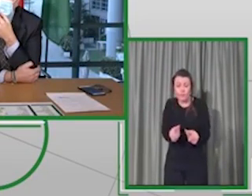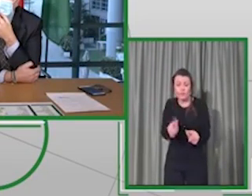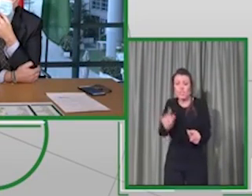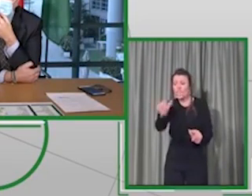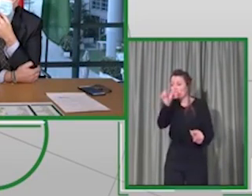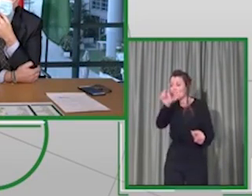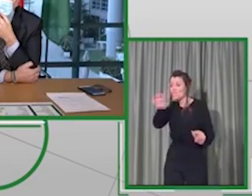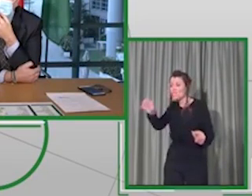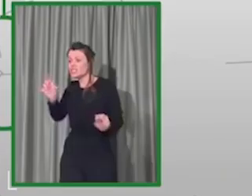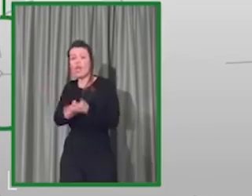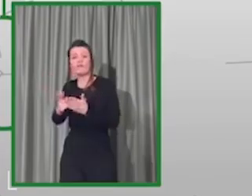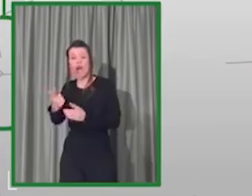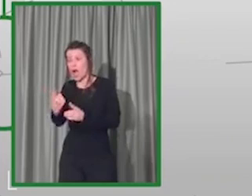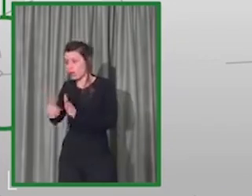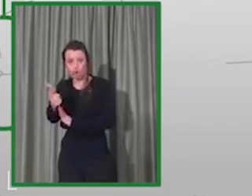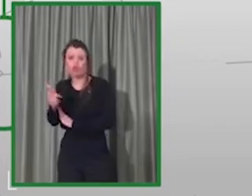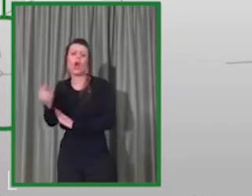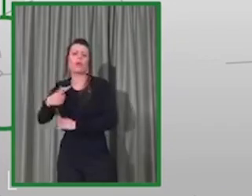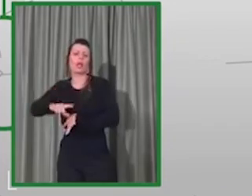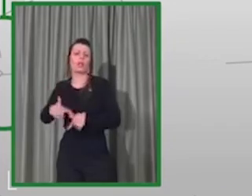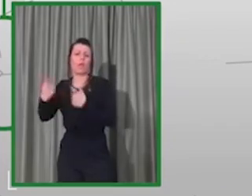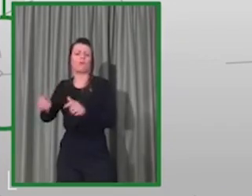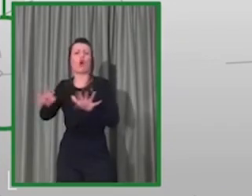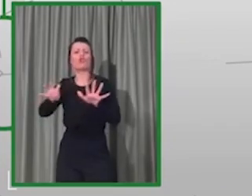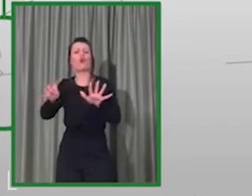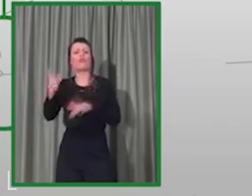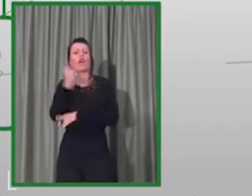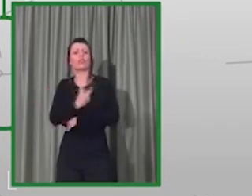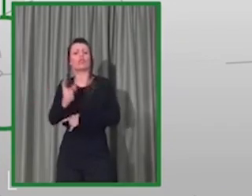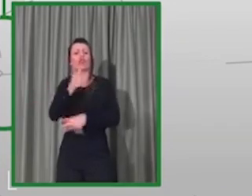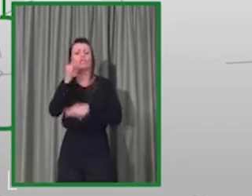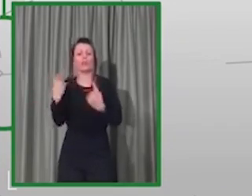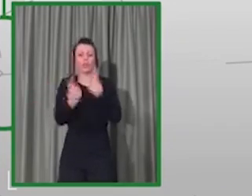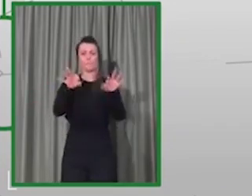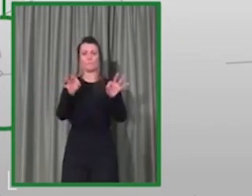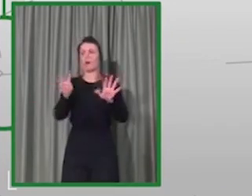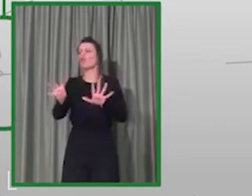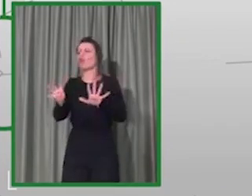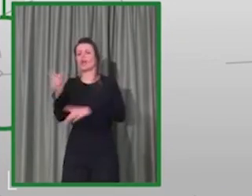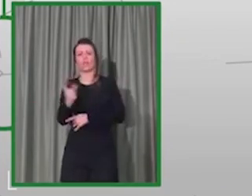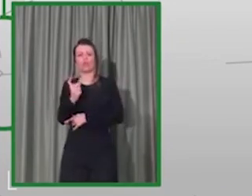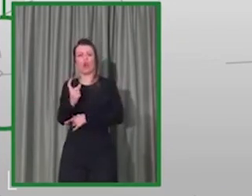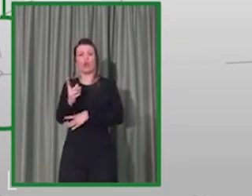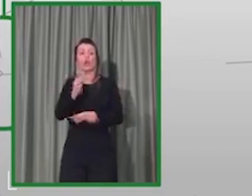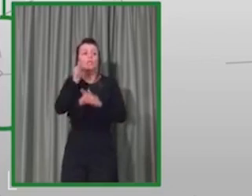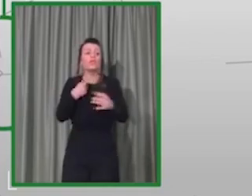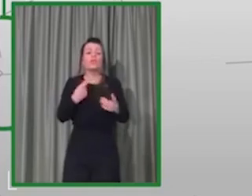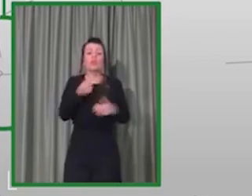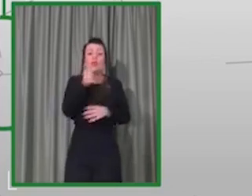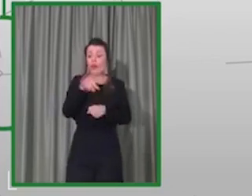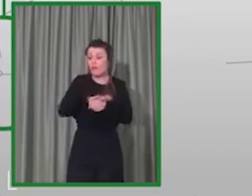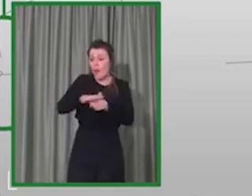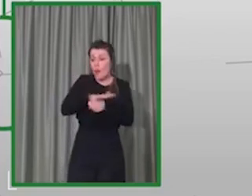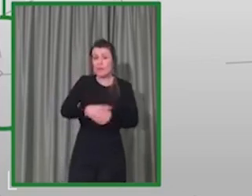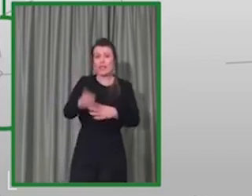90 giorni per presentarla vedendosi congelata la posizione quindi di fatto anche la famiglia che alla data del 4 maggio fino all'11 non sarà in possesso dell'attestazione ISE